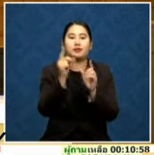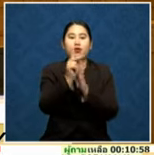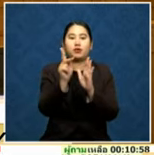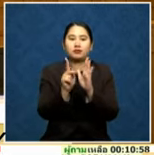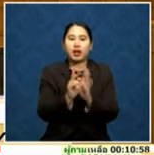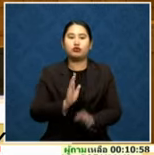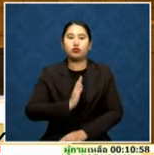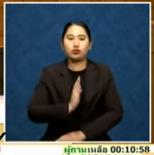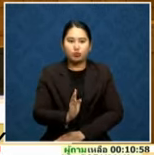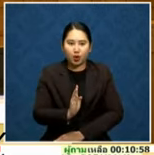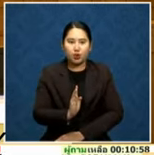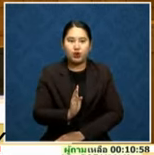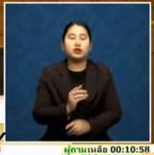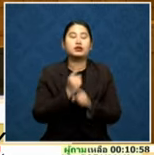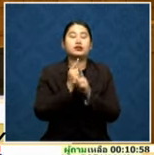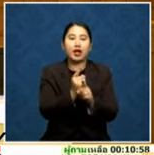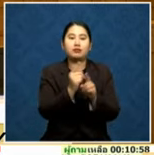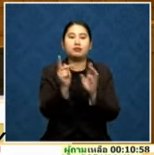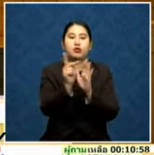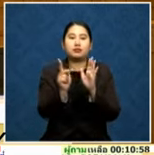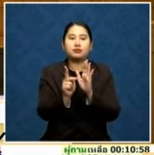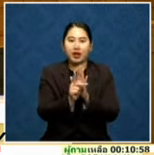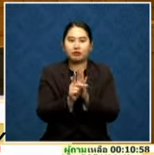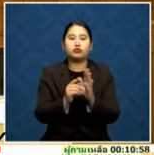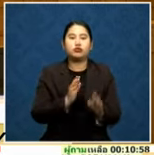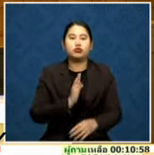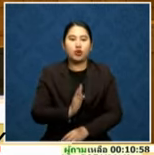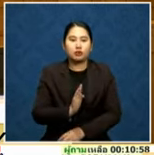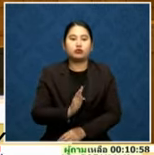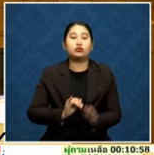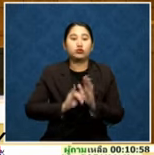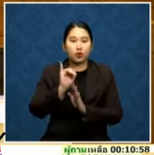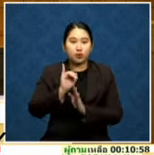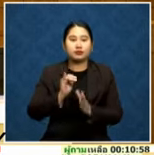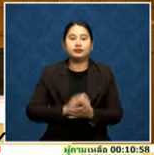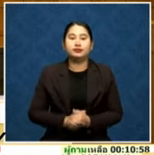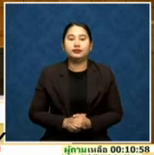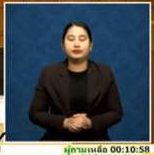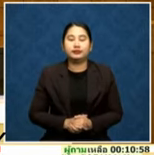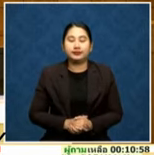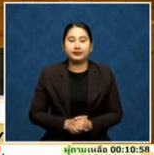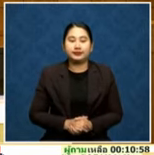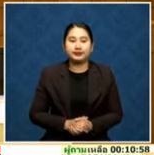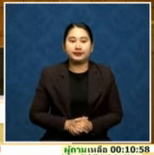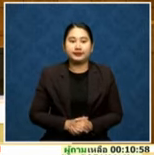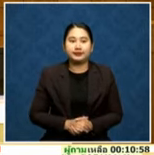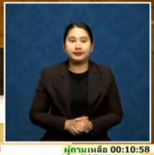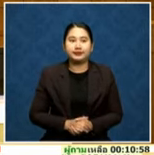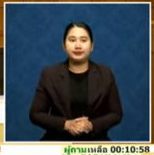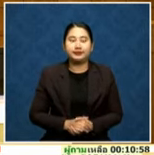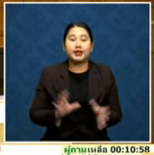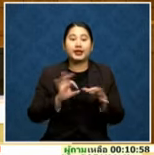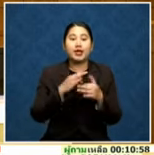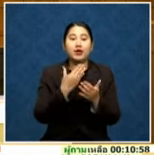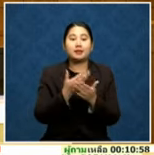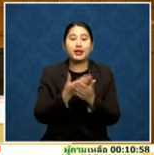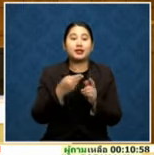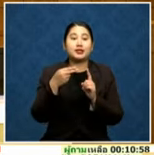soldement และกเปแตามกฎกฎกกกา ในการใช้งบประมาณที่ถูกต้อง Lindsey Imp me uk Digital Wallet